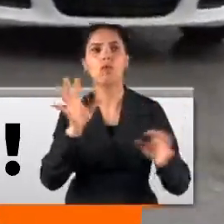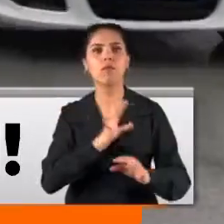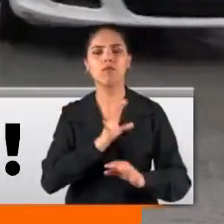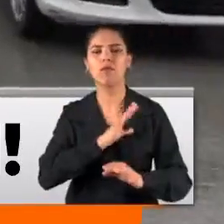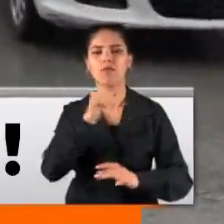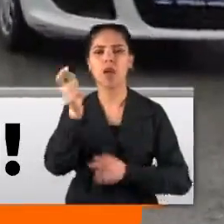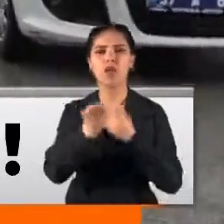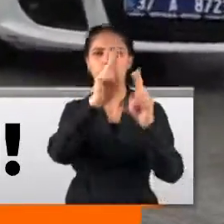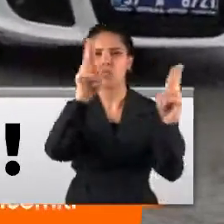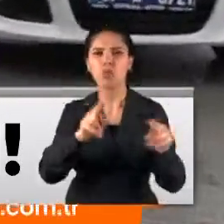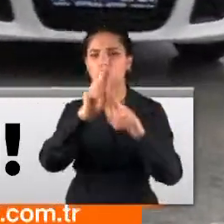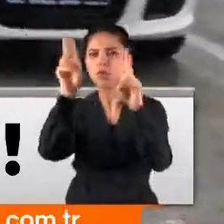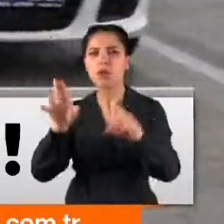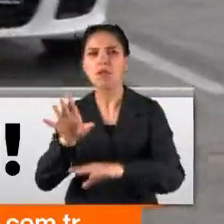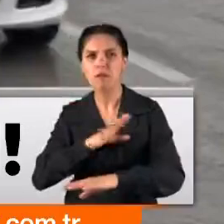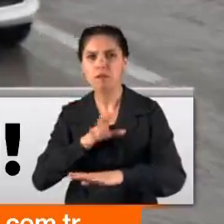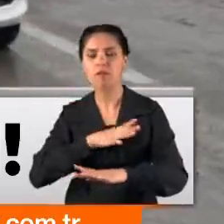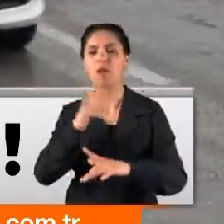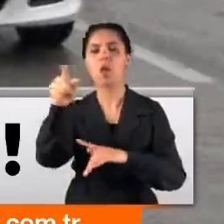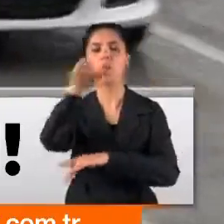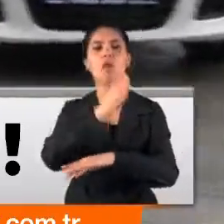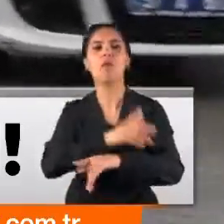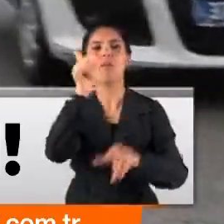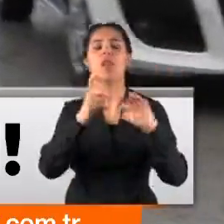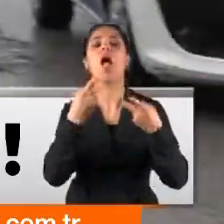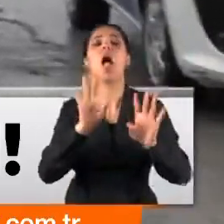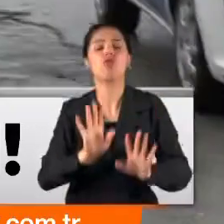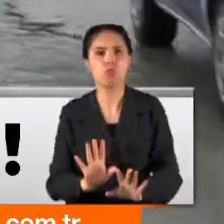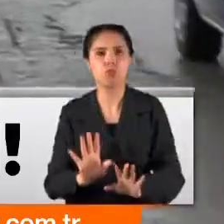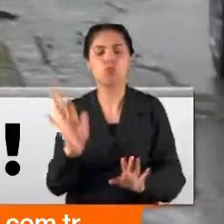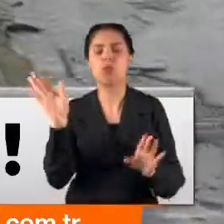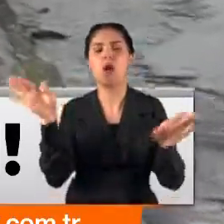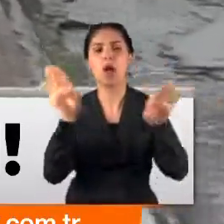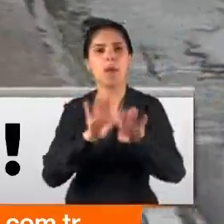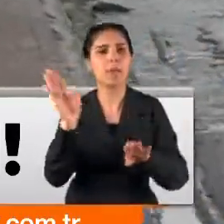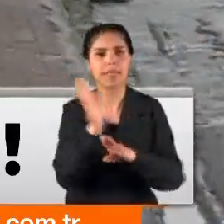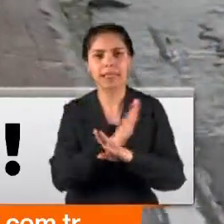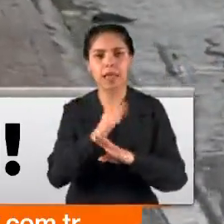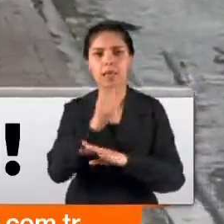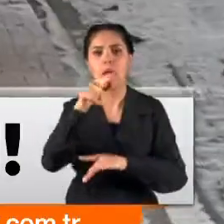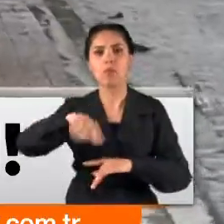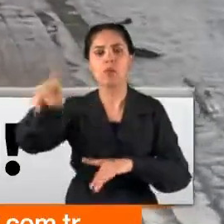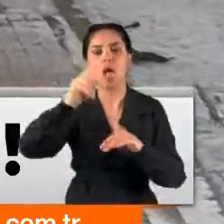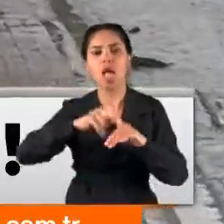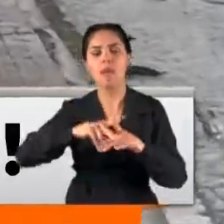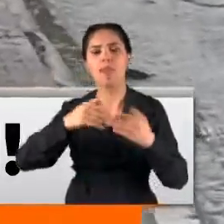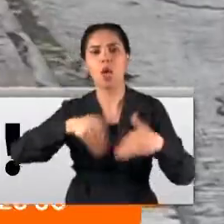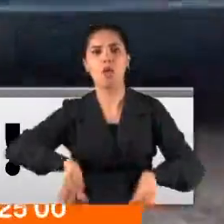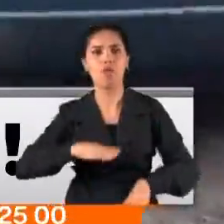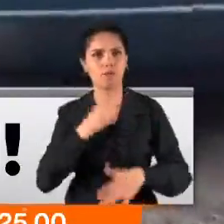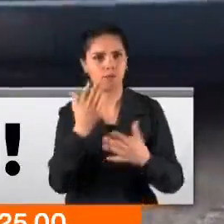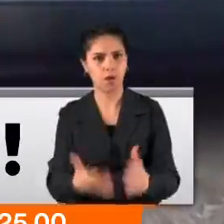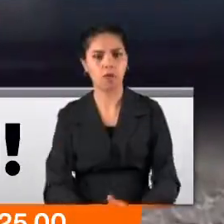bulunan iş yerlerindeki vatandaşlar iş yerlerini açmadı. Emniyet birimleri ise derenin ve çayın kenarlarında tedbirlerini arttırmış durumda.